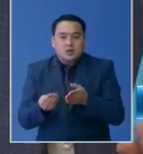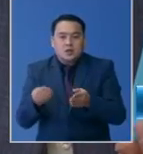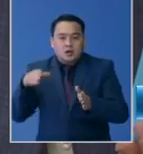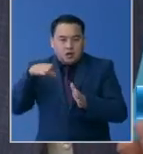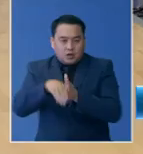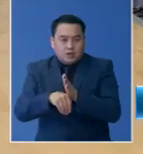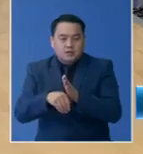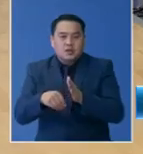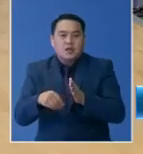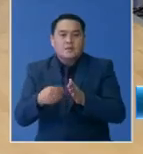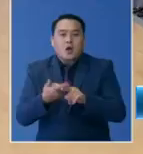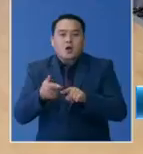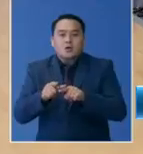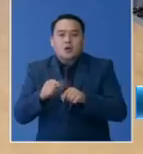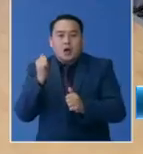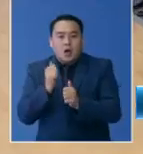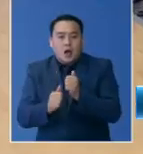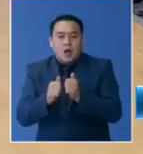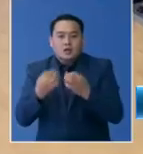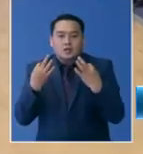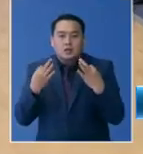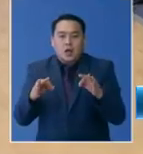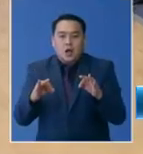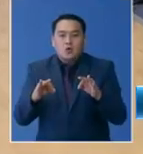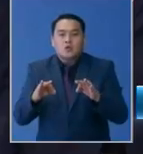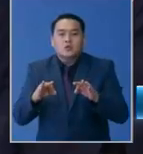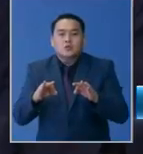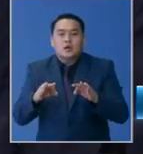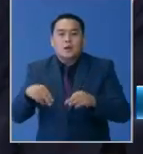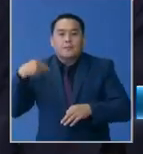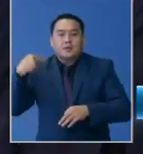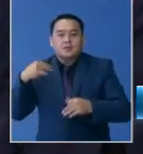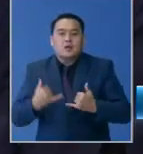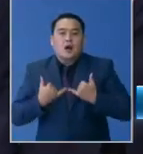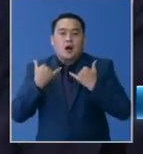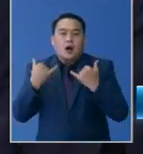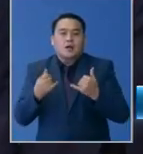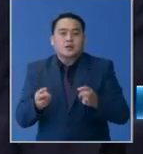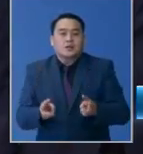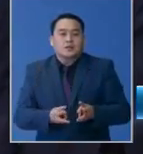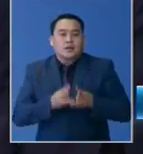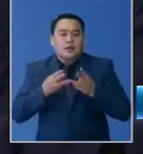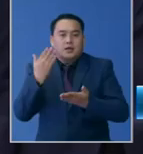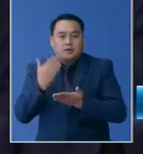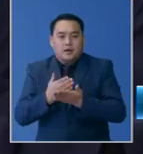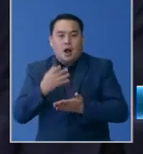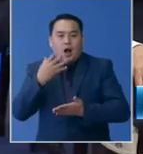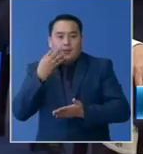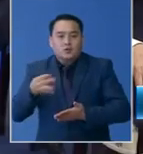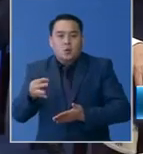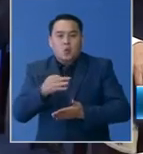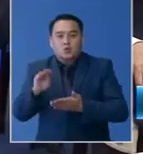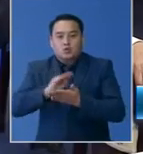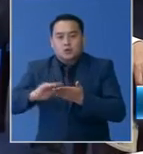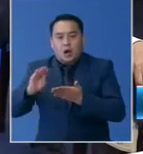кітап бұл. Одан бөлек еліміздің әр аймағындағы тәуелсіздік құрдастарының президентке арнаған тілегі бар. Алматы облысы жастарының арманы жазылған